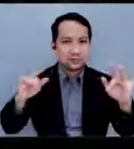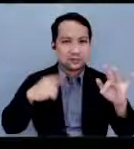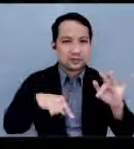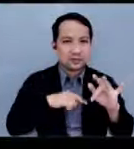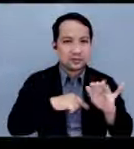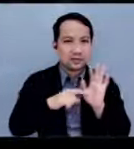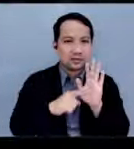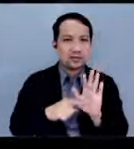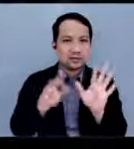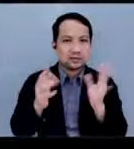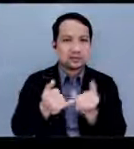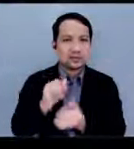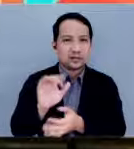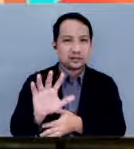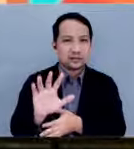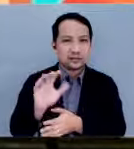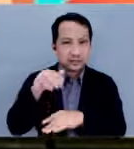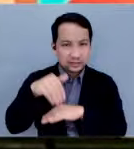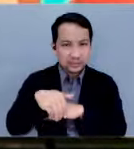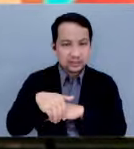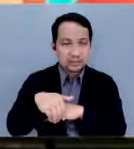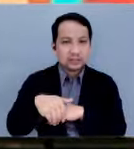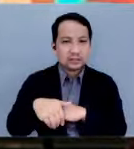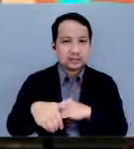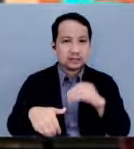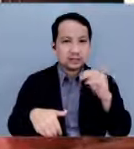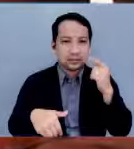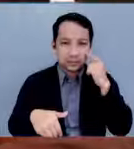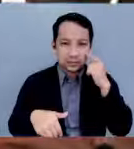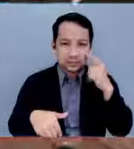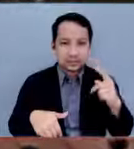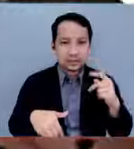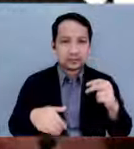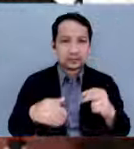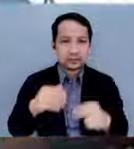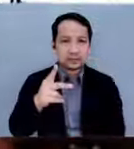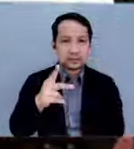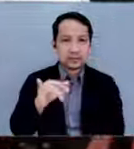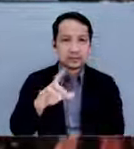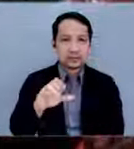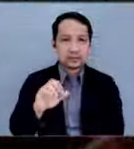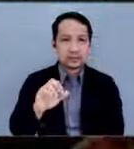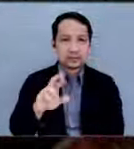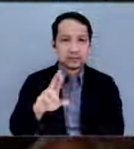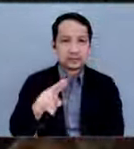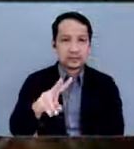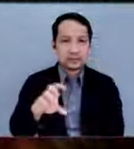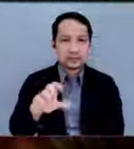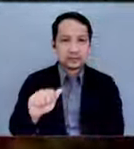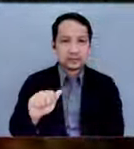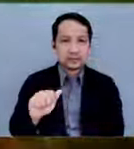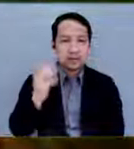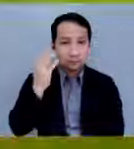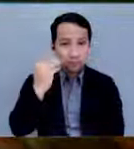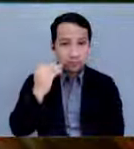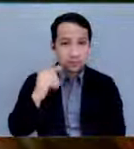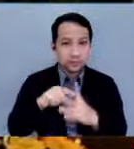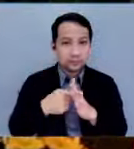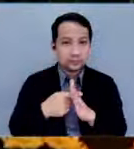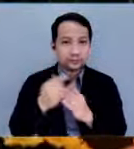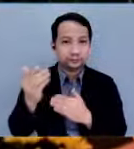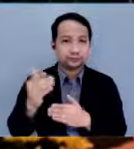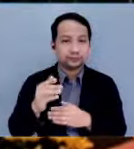Barangay 5 kagabi, hosted by Gerald Napoles and Kyla Rivera. Buena mano naman sila dahil nagsimula na ang Barangay